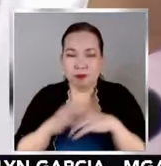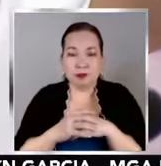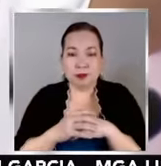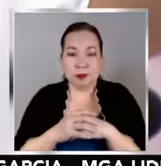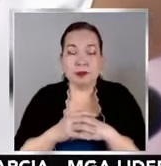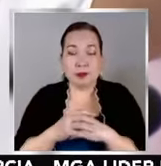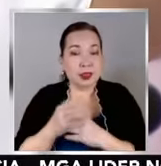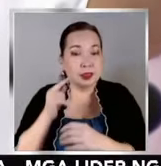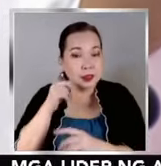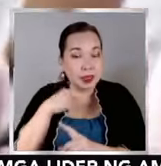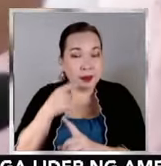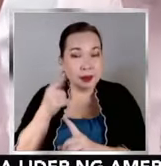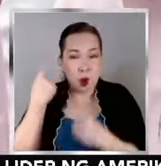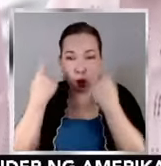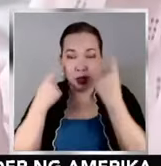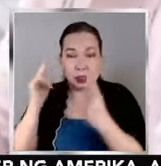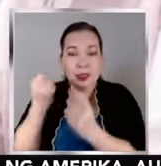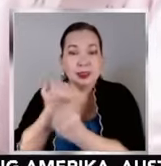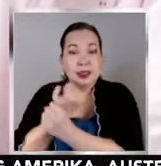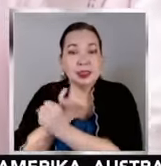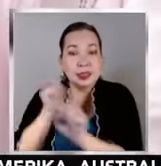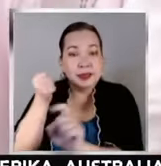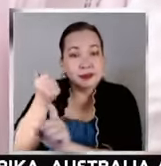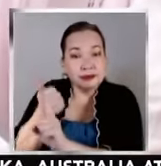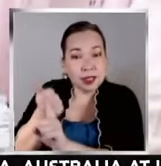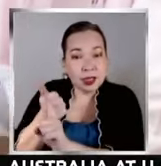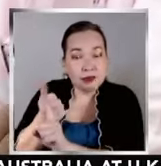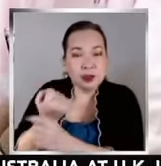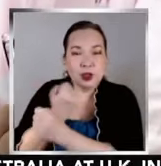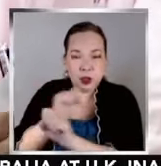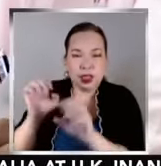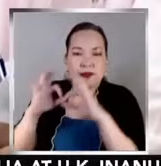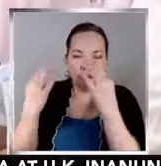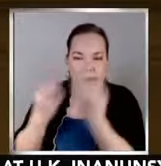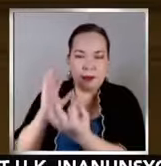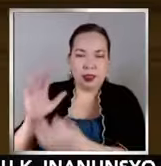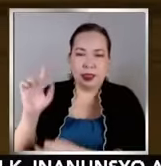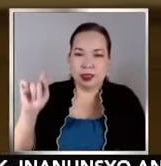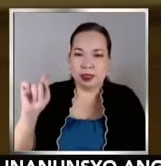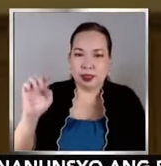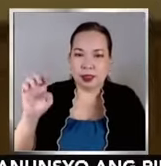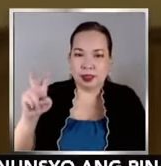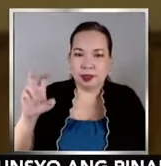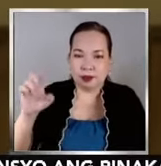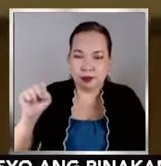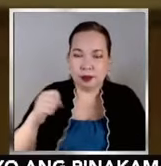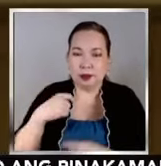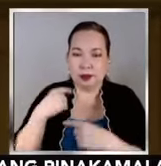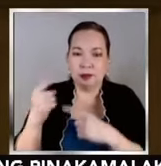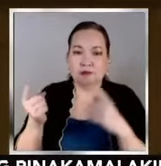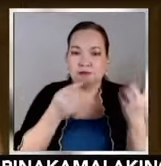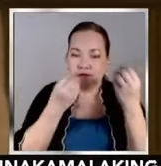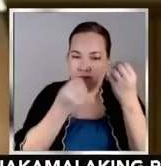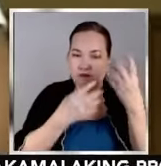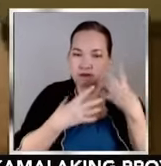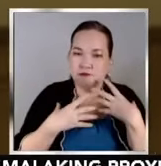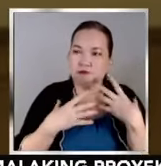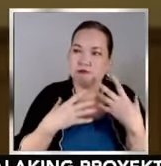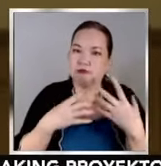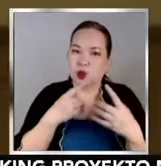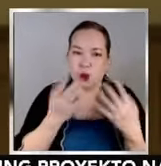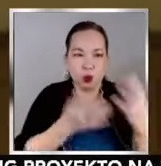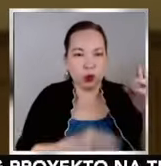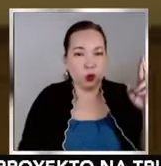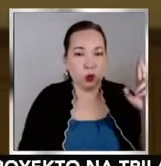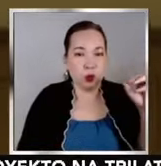pamilya niya ang dahilan, sabi ni House Speaker Martin Romualdez. Ang sinabi sa kanya ni Congressman Teves na makausap kagabi, kaya di makabalik.